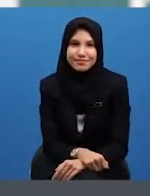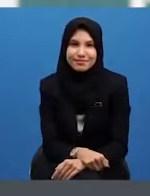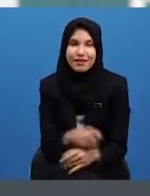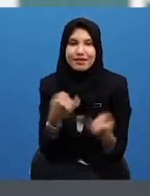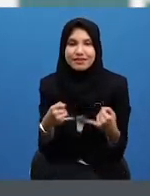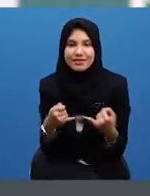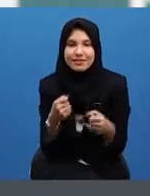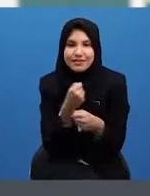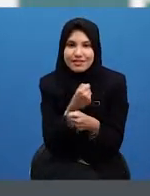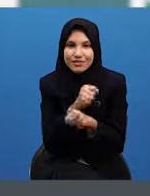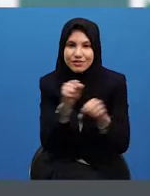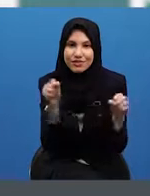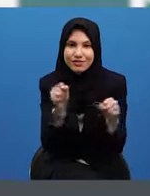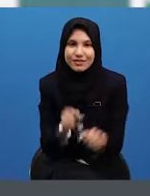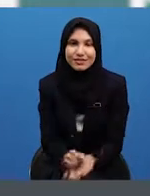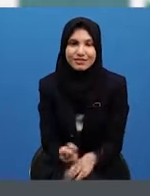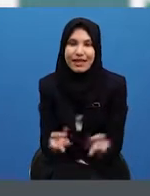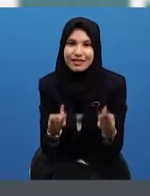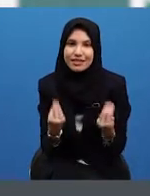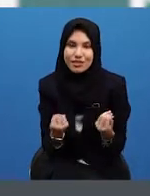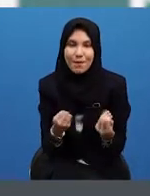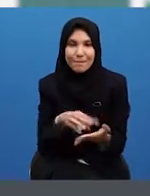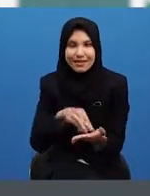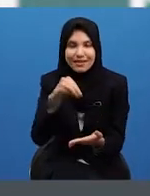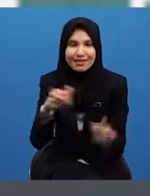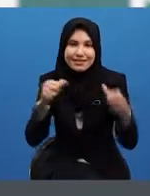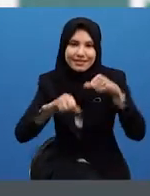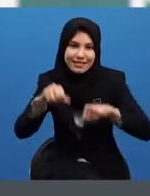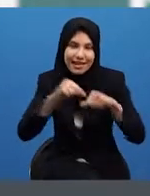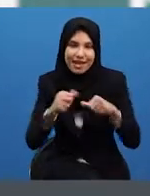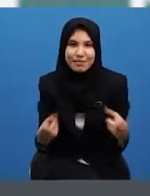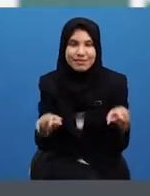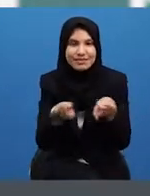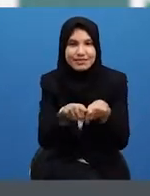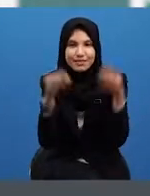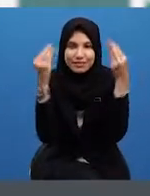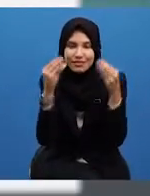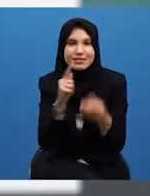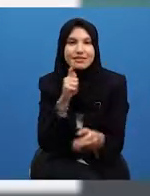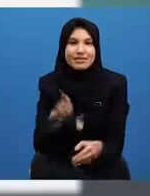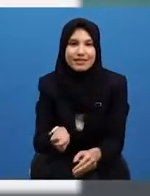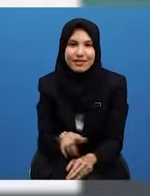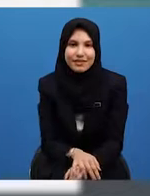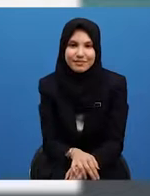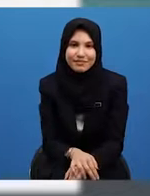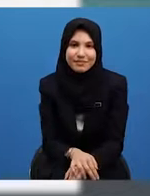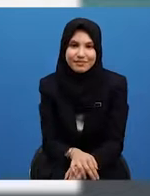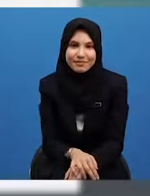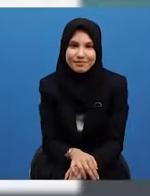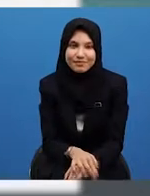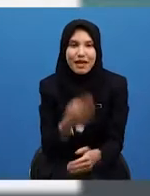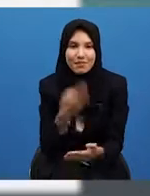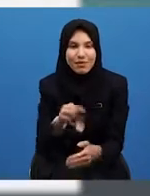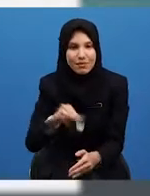sudah bersedia Jom belajar Syaikh aidh Al baik murid-murid